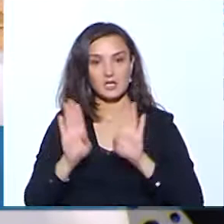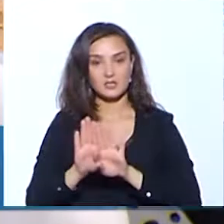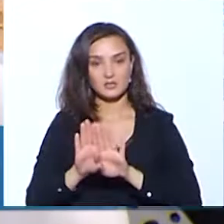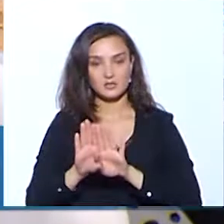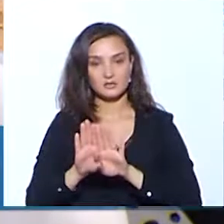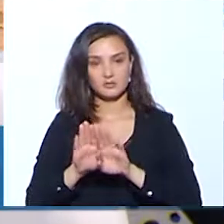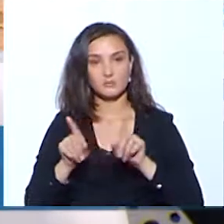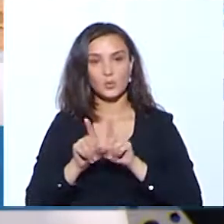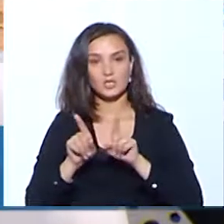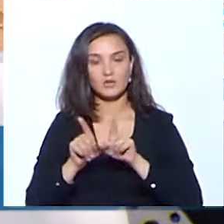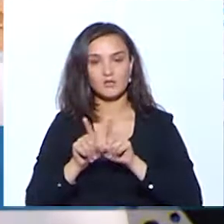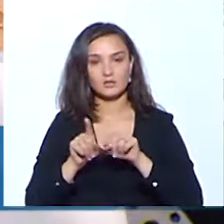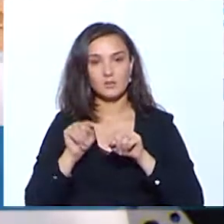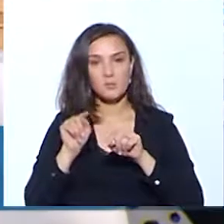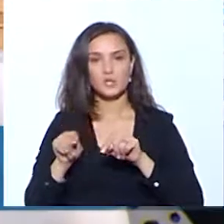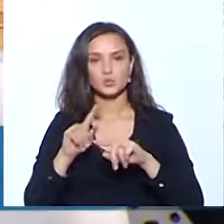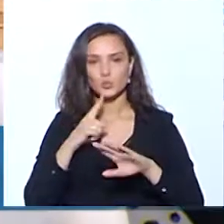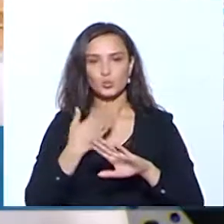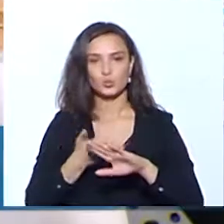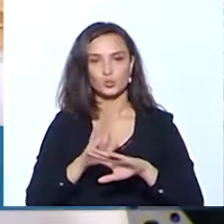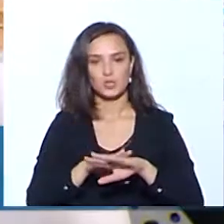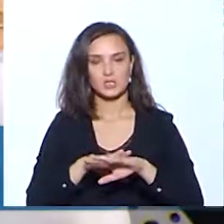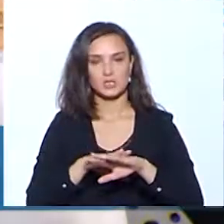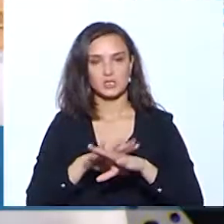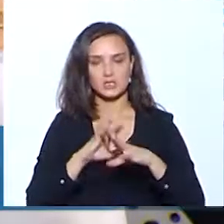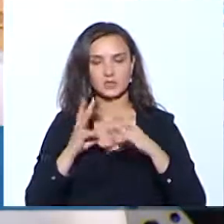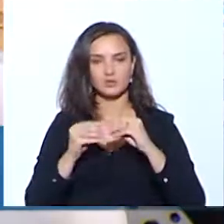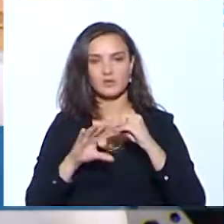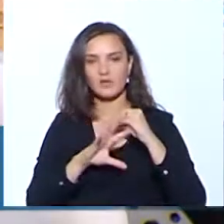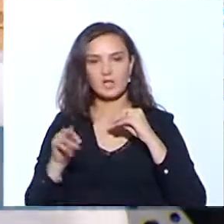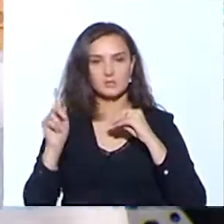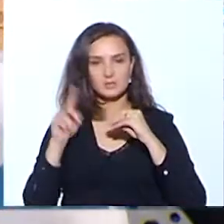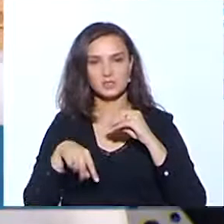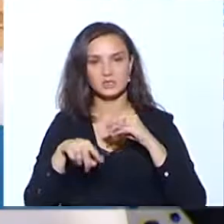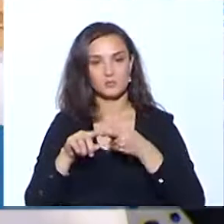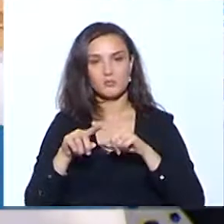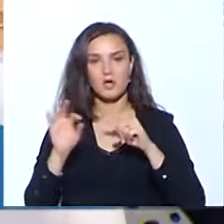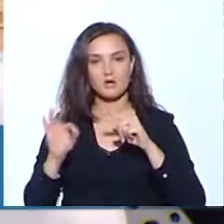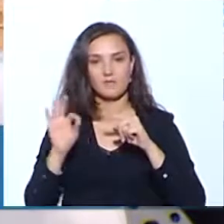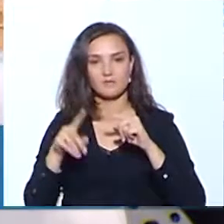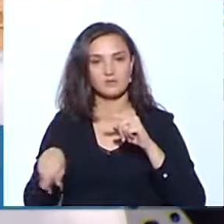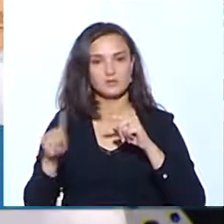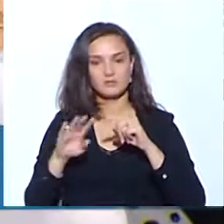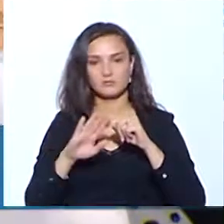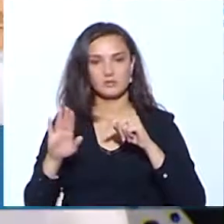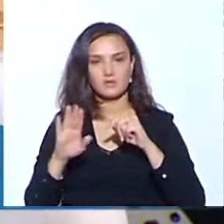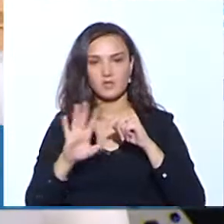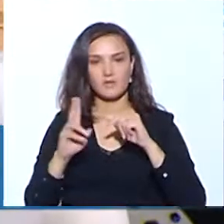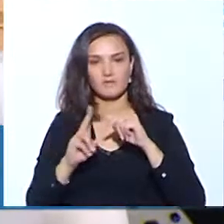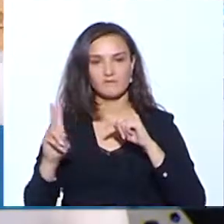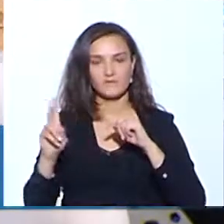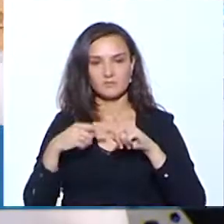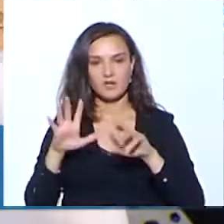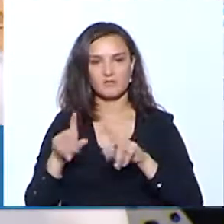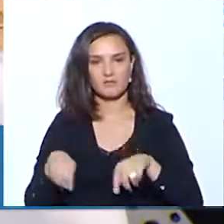da miuhedavat imisa rom as urtulesi absolutorat qvela mitsis da amitom aravis ar